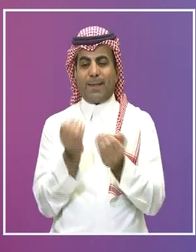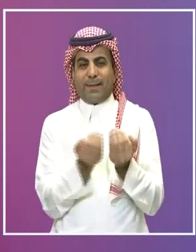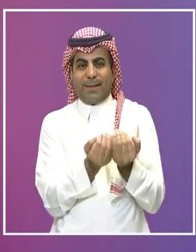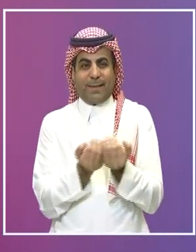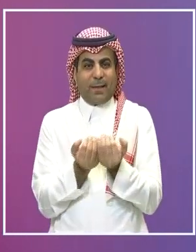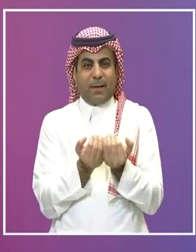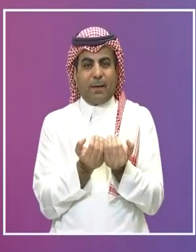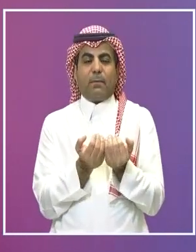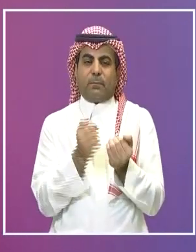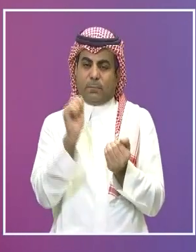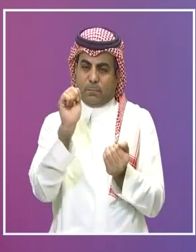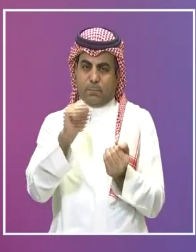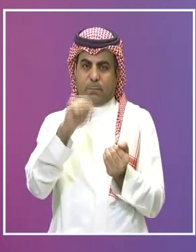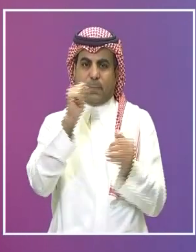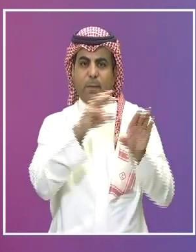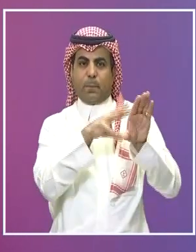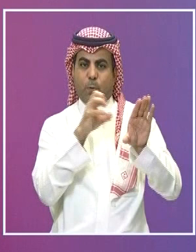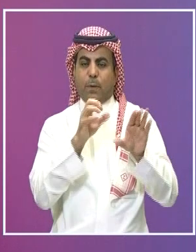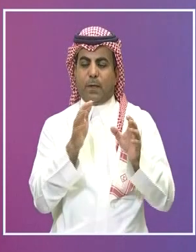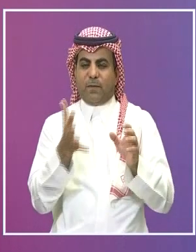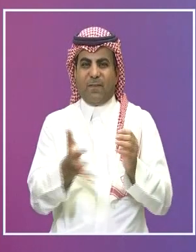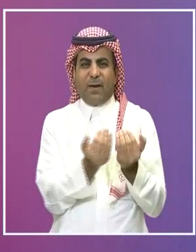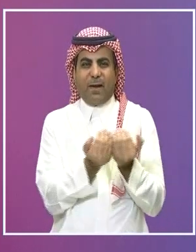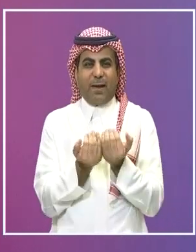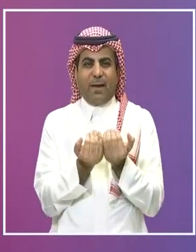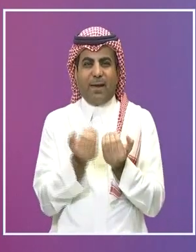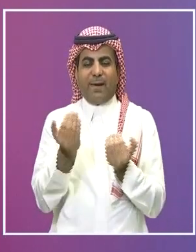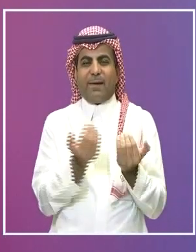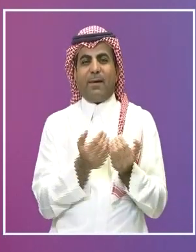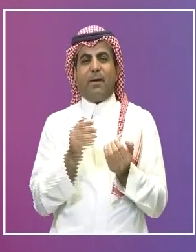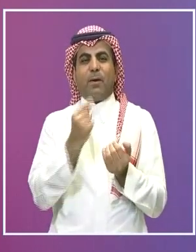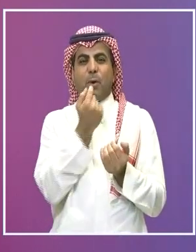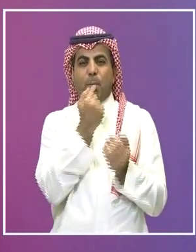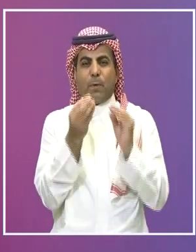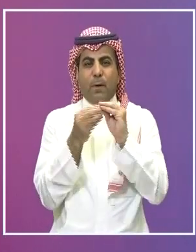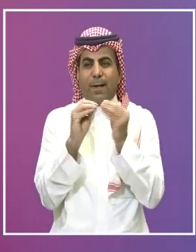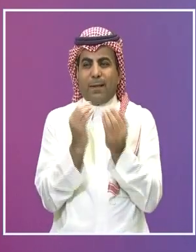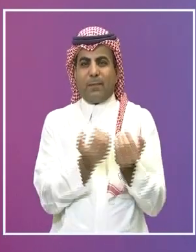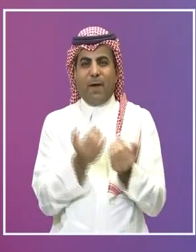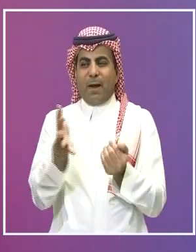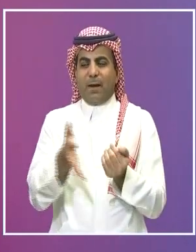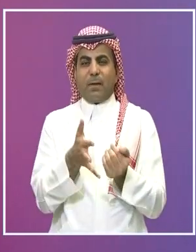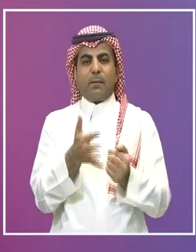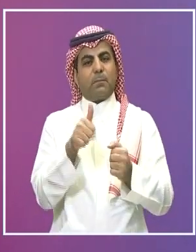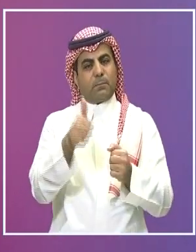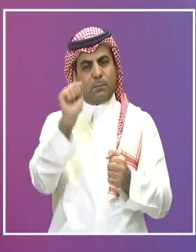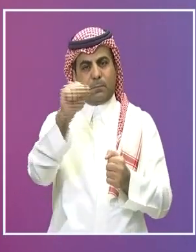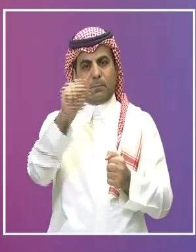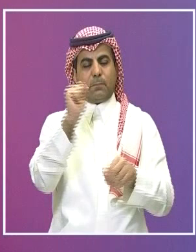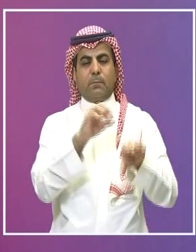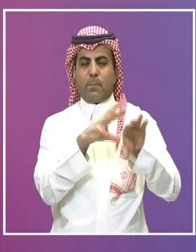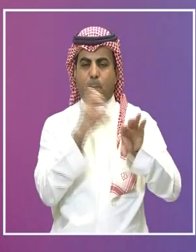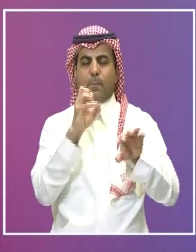بالعدوى؟ نعم، حتى الأطفال الأصغر سنا في مرحلة الأطفال الرضع ممكن أن يصابوا وأن يكتسبوا العدوى ويصابوا